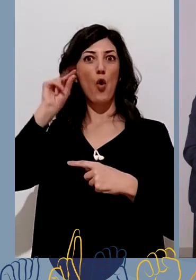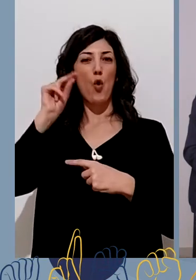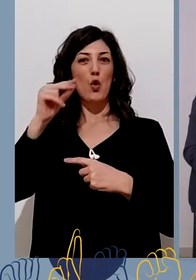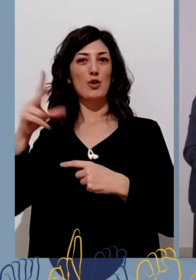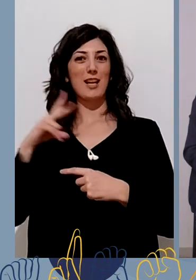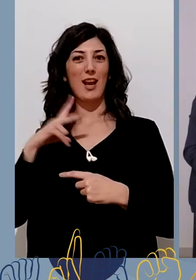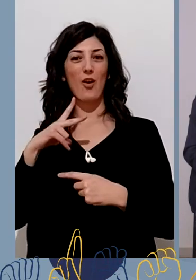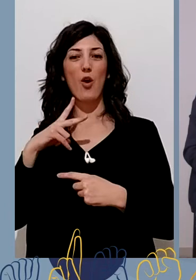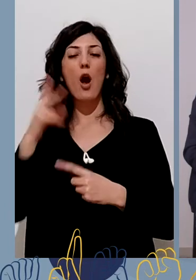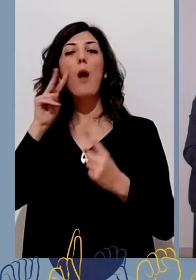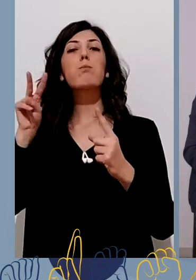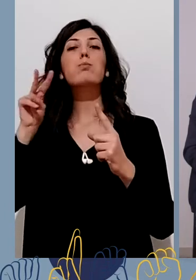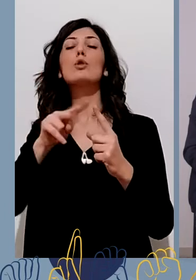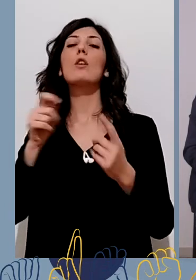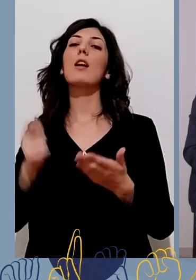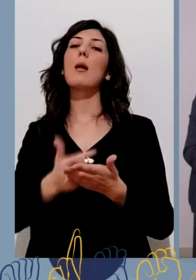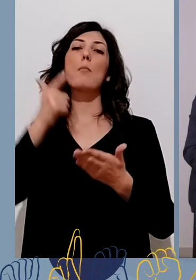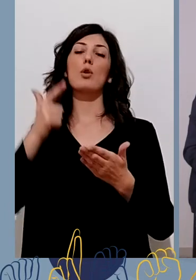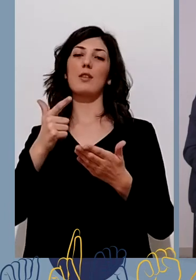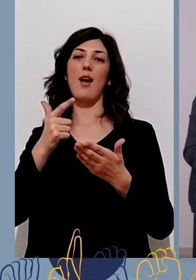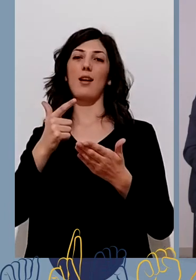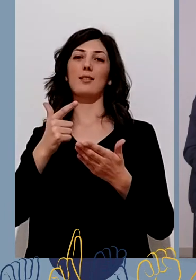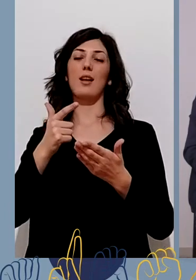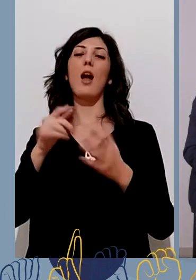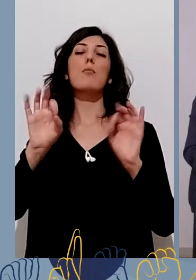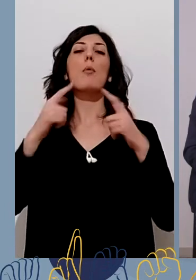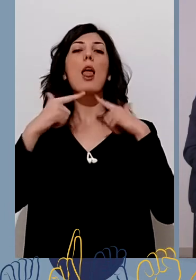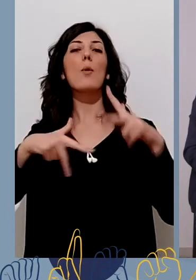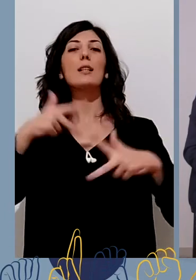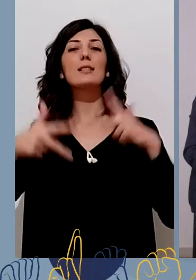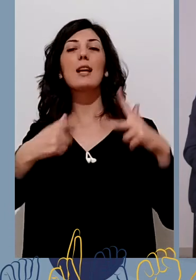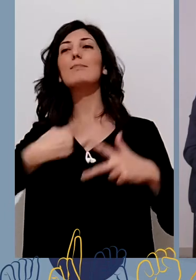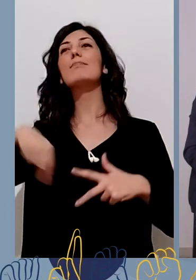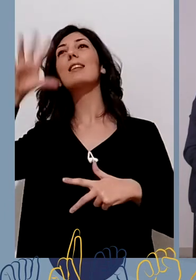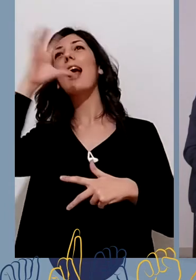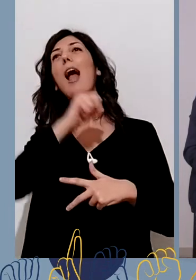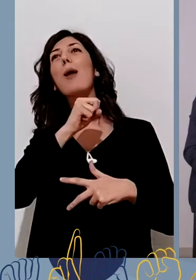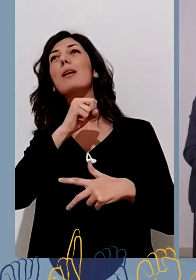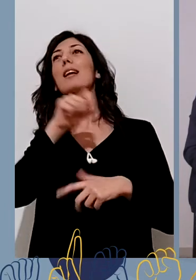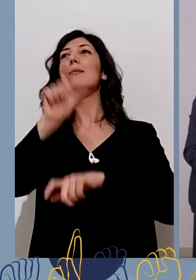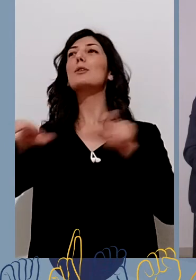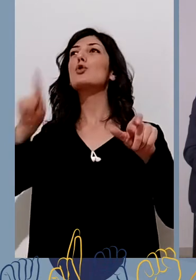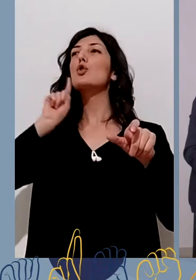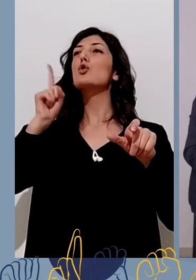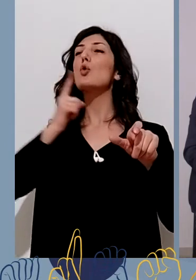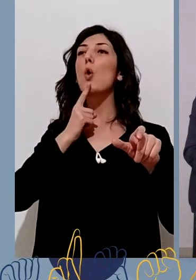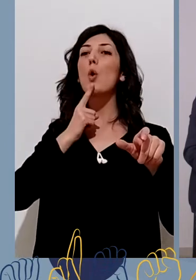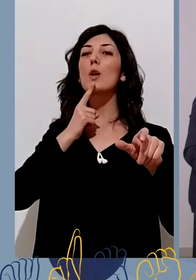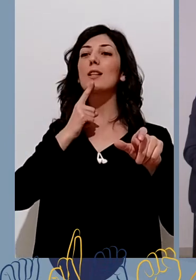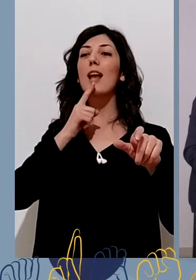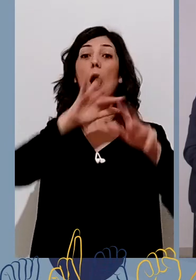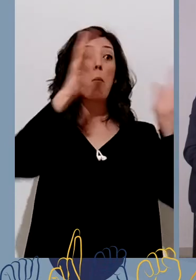importante, attraverso la lingua dei segni, capire come le persone sorde vedono il mondo circostante,